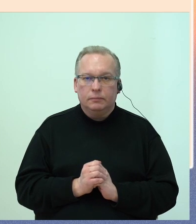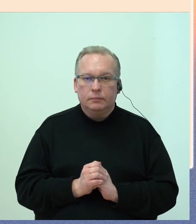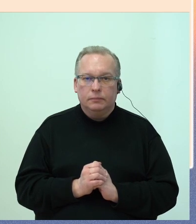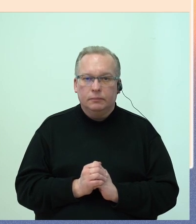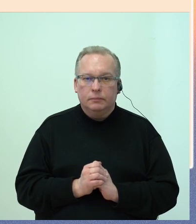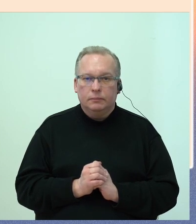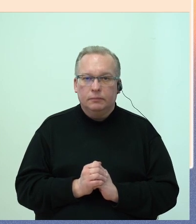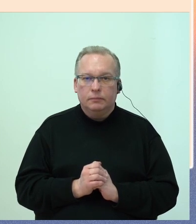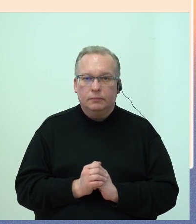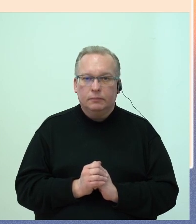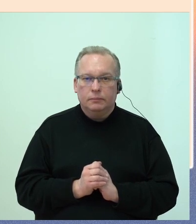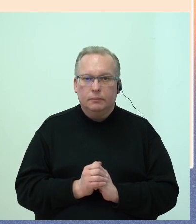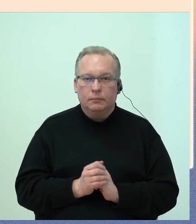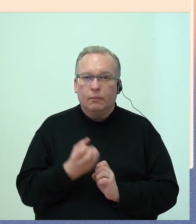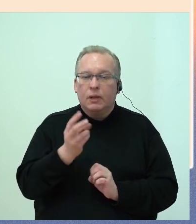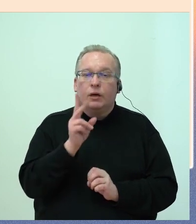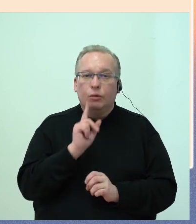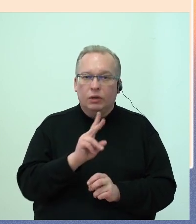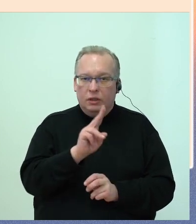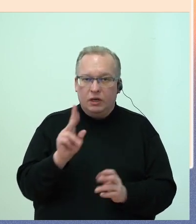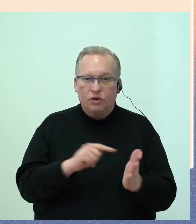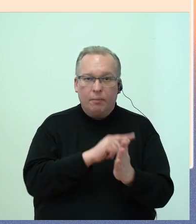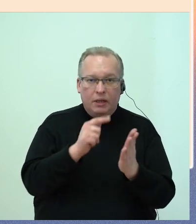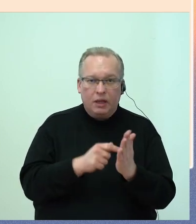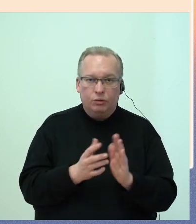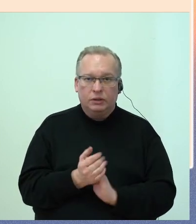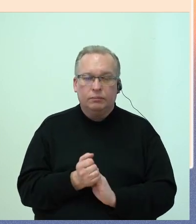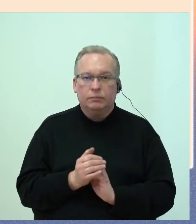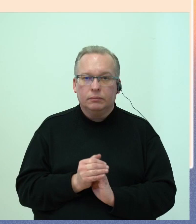nežinau, galima, norite kažką paklausti?